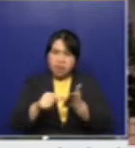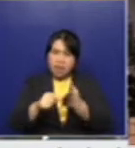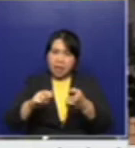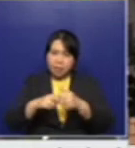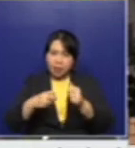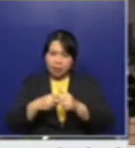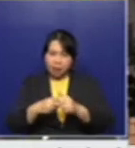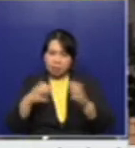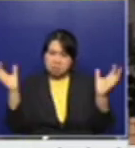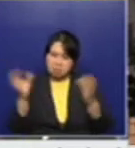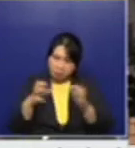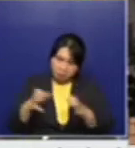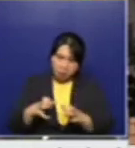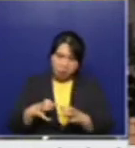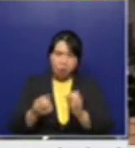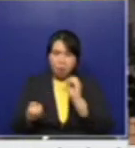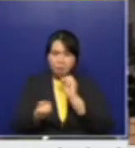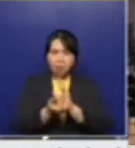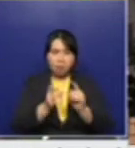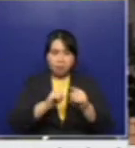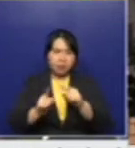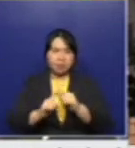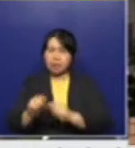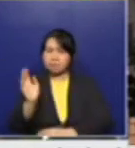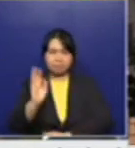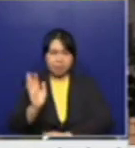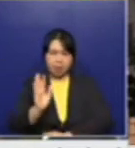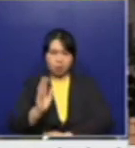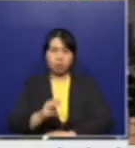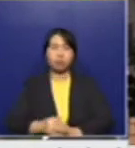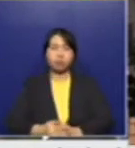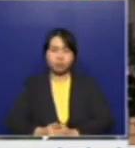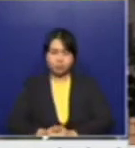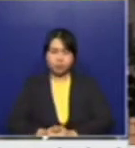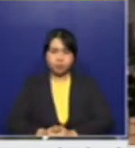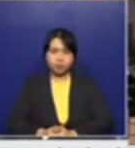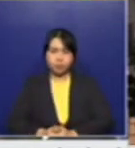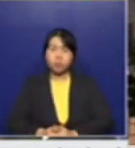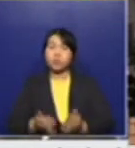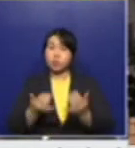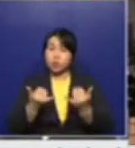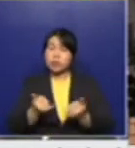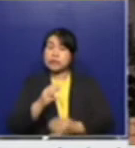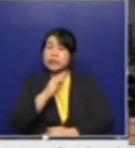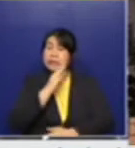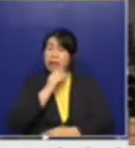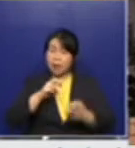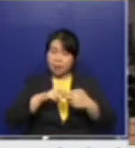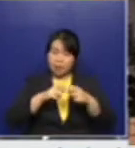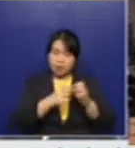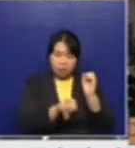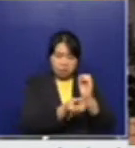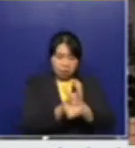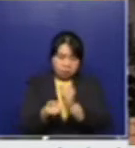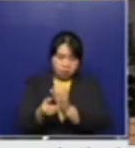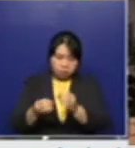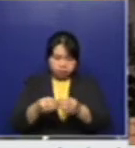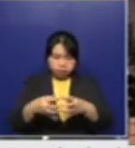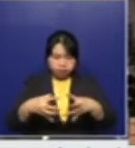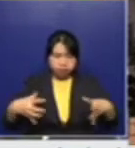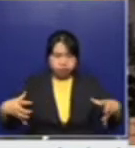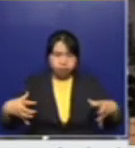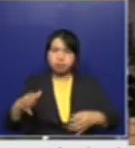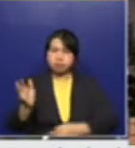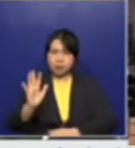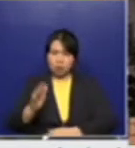ลังและความรุนแรงทุกรูปแบบกับประชาชนซึ่งกระสร้างความขัดแย้งขยายเป็นวงกว้างและข้อที่